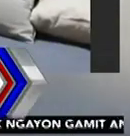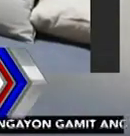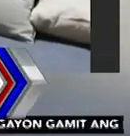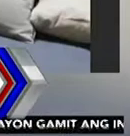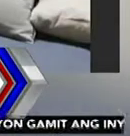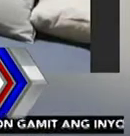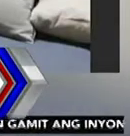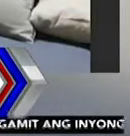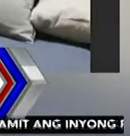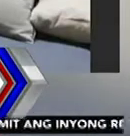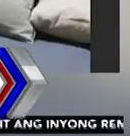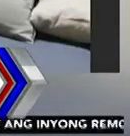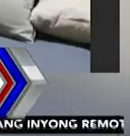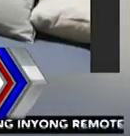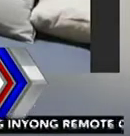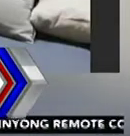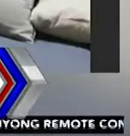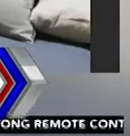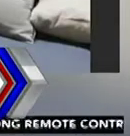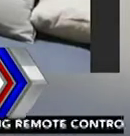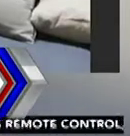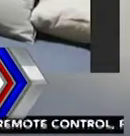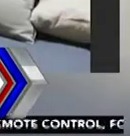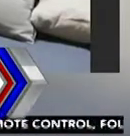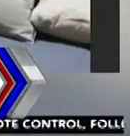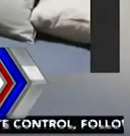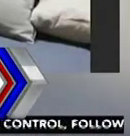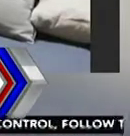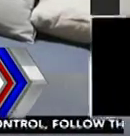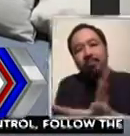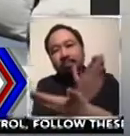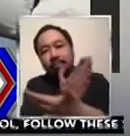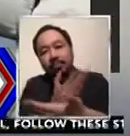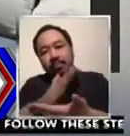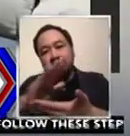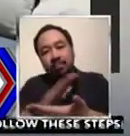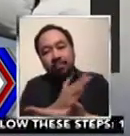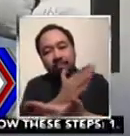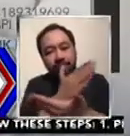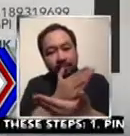Ash. Pagdating ng panako,